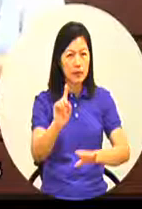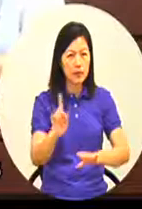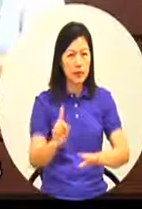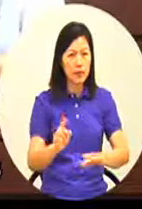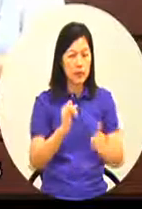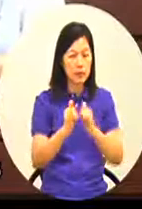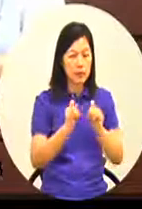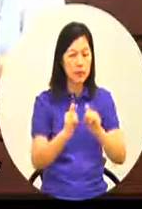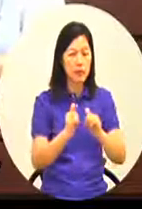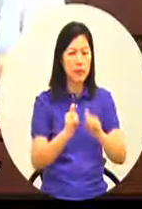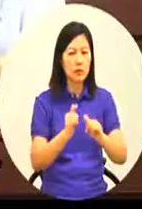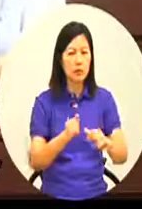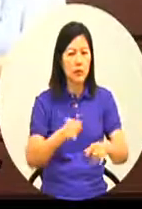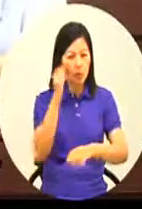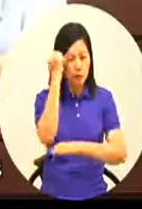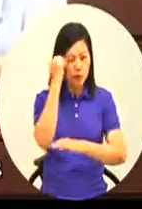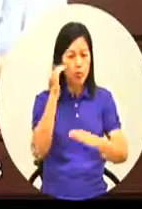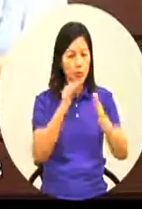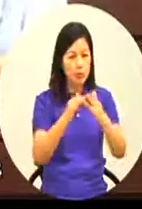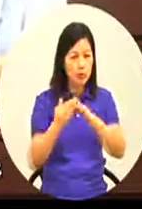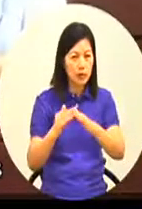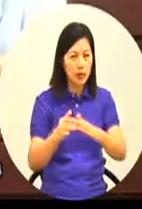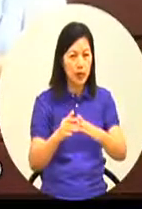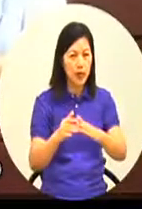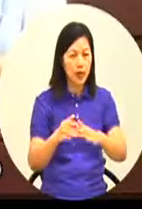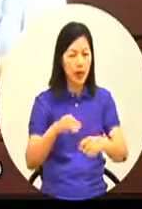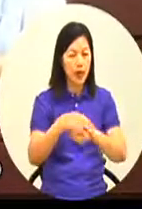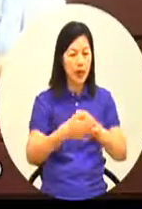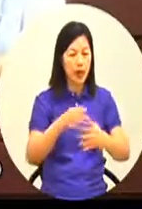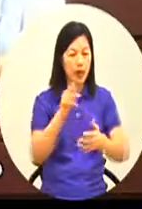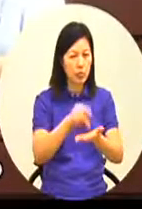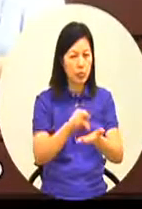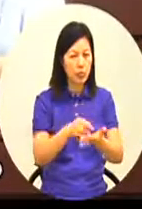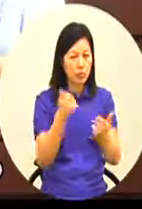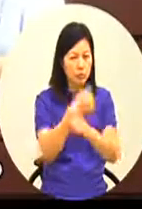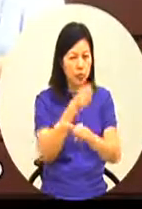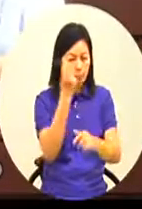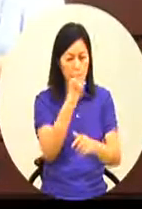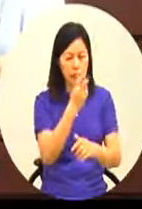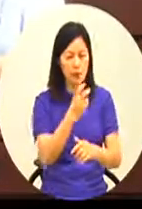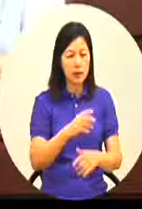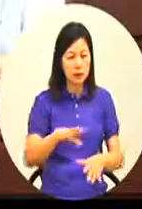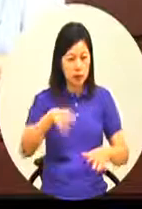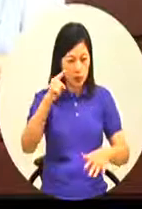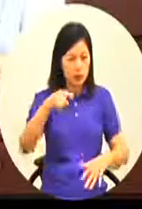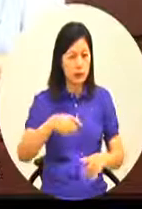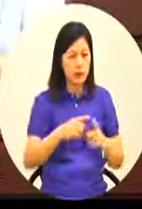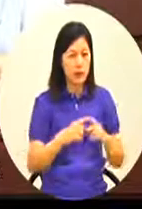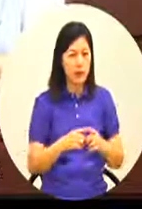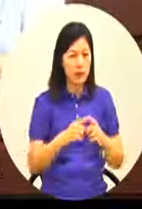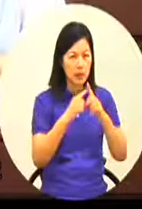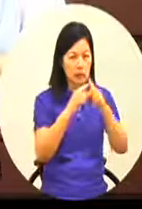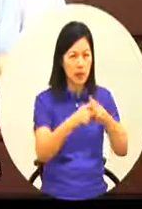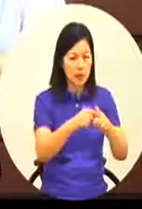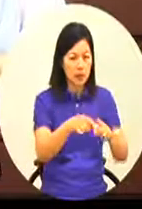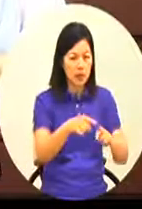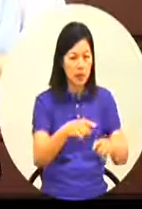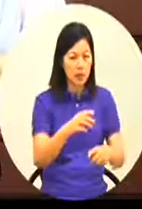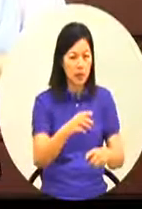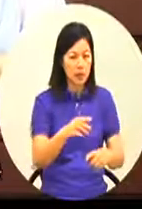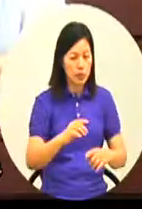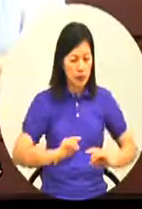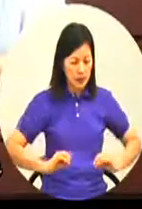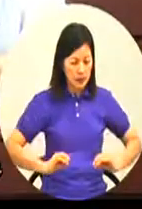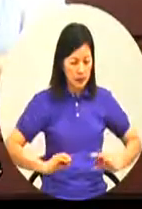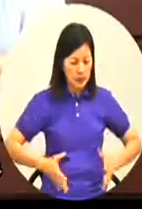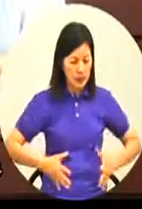宅的包租代管，那我们事实上是在先去掌握这样的精神，我们